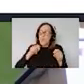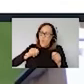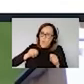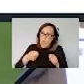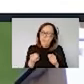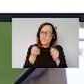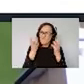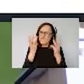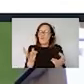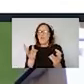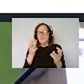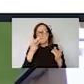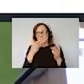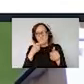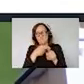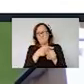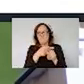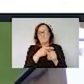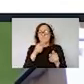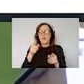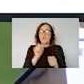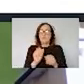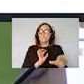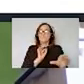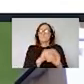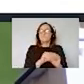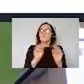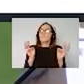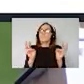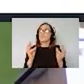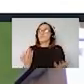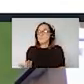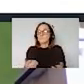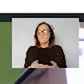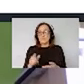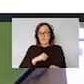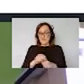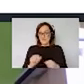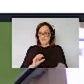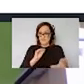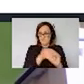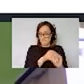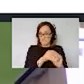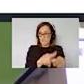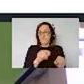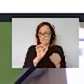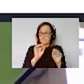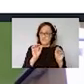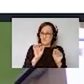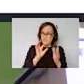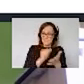nas, kiedy jesteśmy uczestnikiem, uczestniczką, bo to jest dość istotne. I kiedy ja jestem uczestnikiem, uczestniczką danego webinaru,